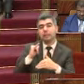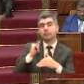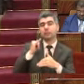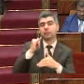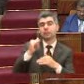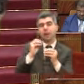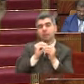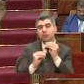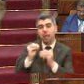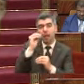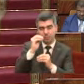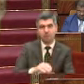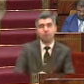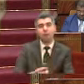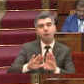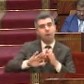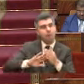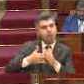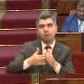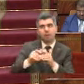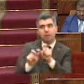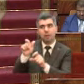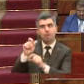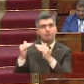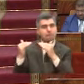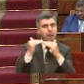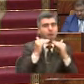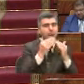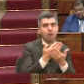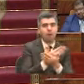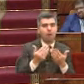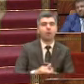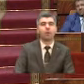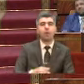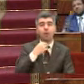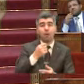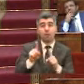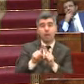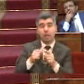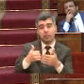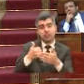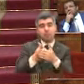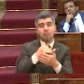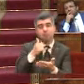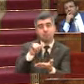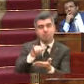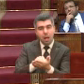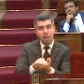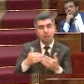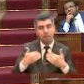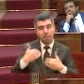تزايد مستمر تشمل جميع فئات المجتمع بدون استثناء، تحصد أرواح وتخلف معطوبين